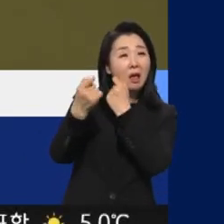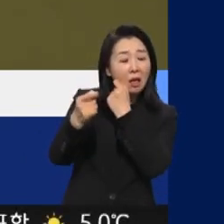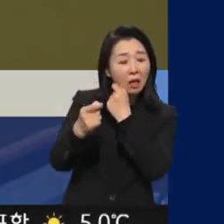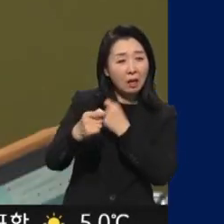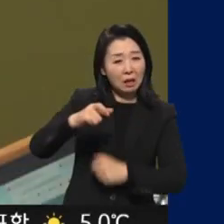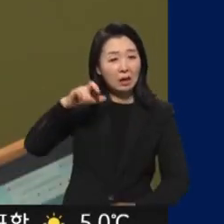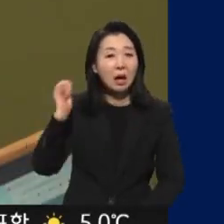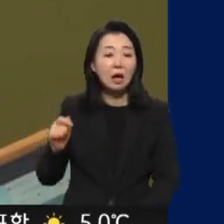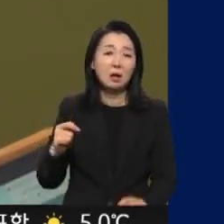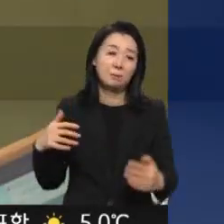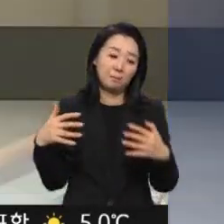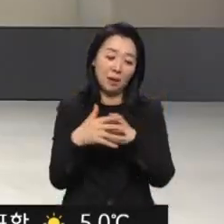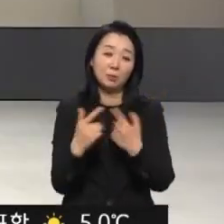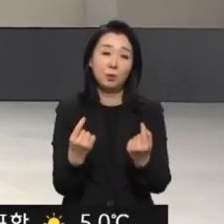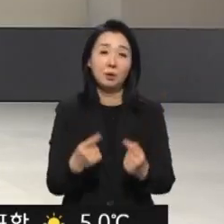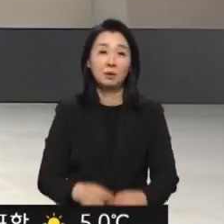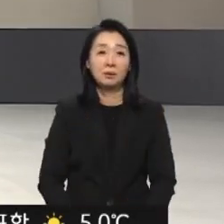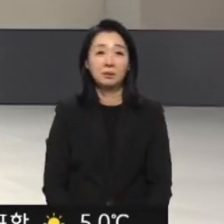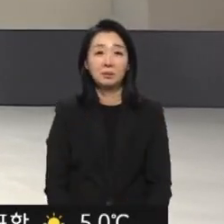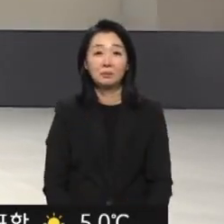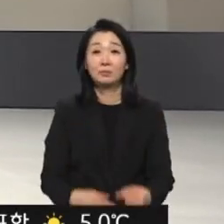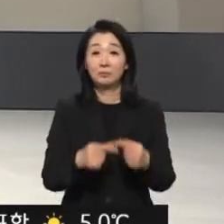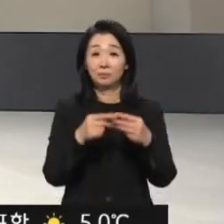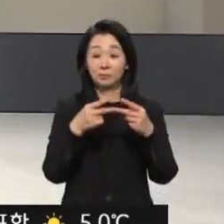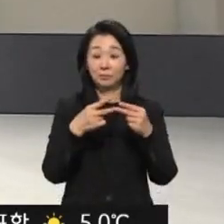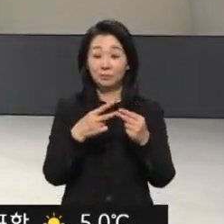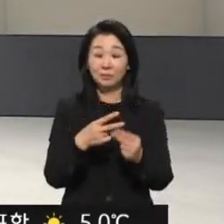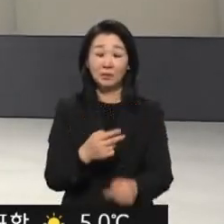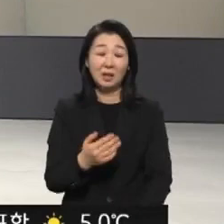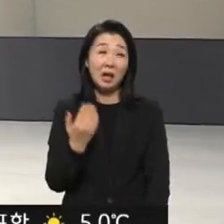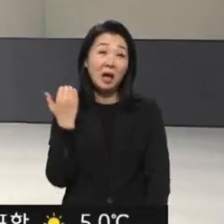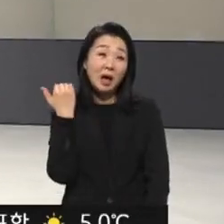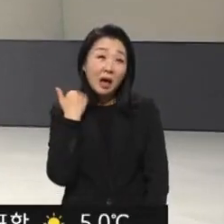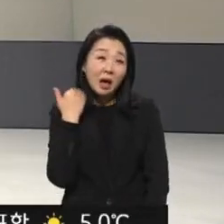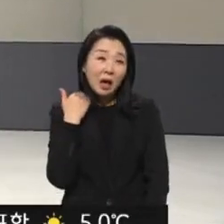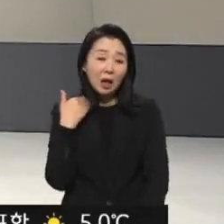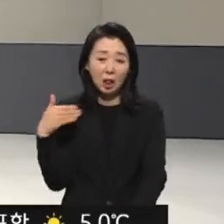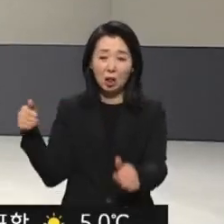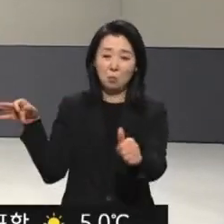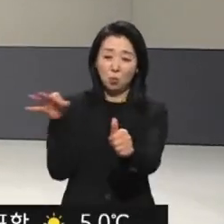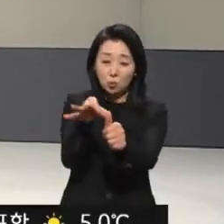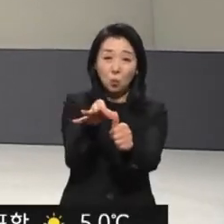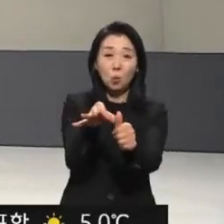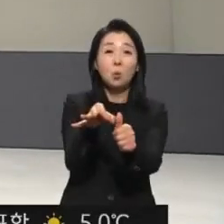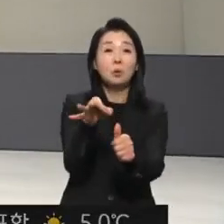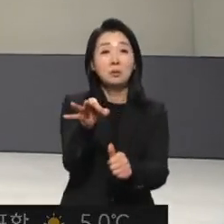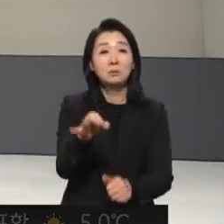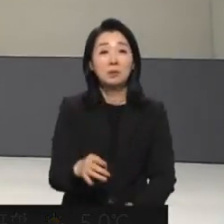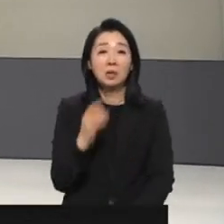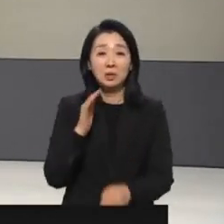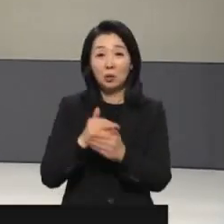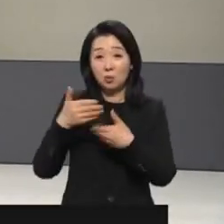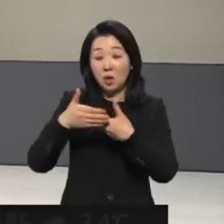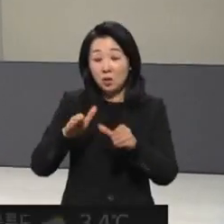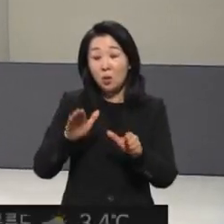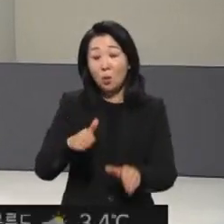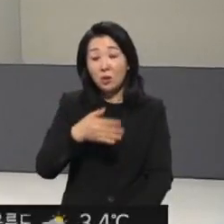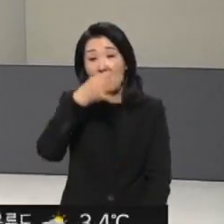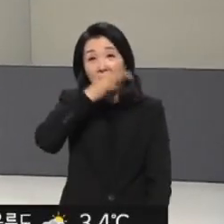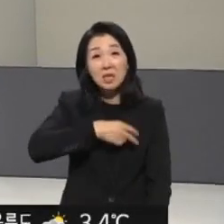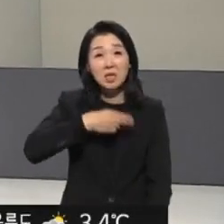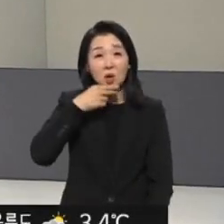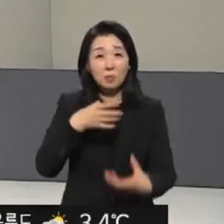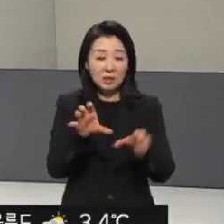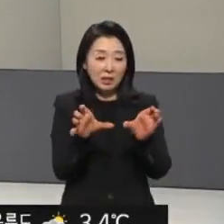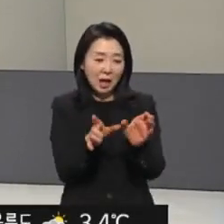거죠. 네, 두 번째 픽은 사각지대 보조금입니다. 대통령실이 오늘 오전 비영리